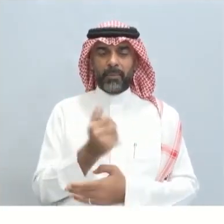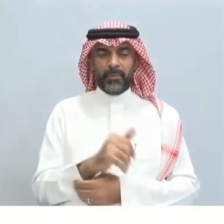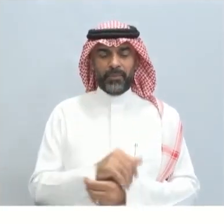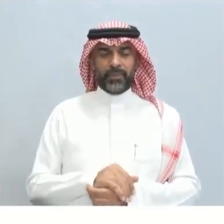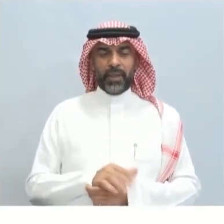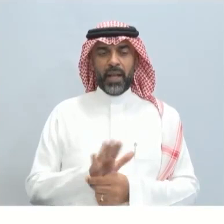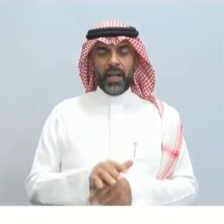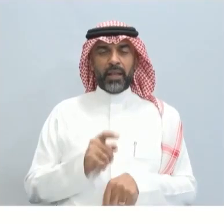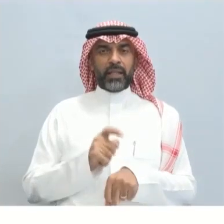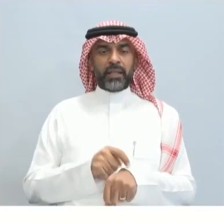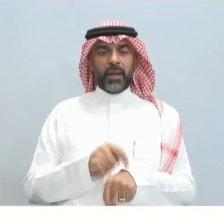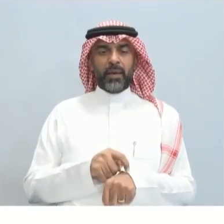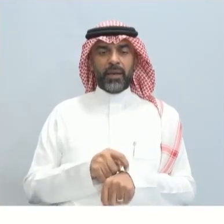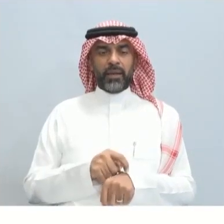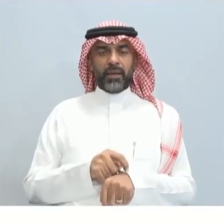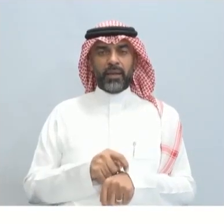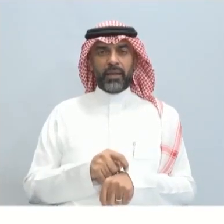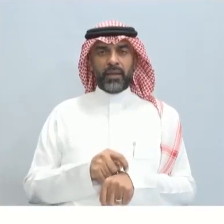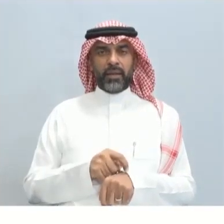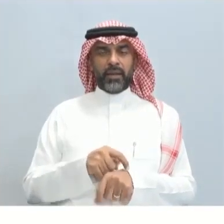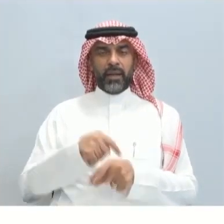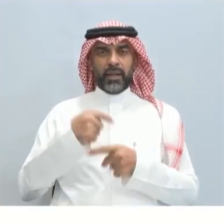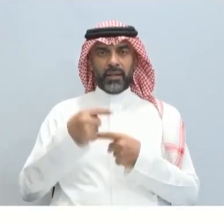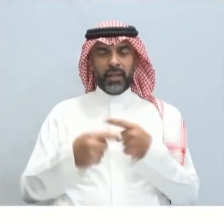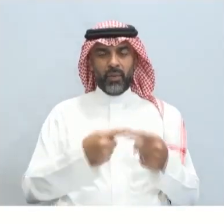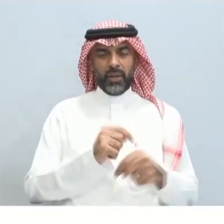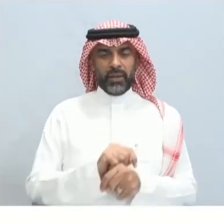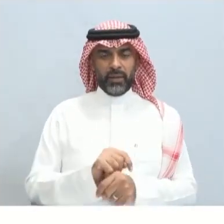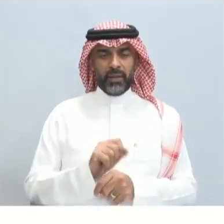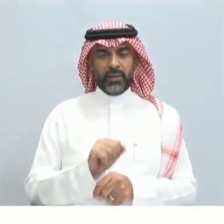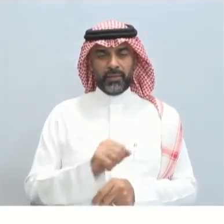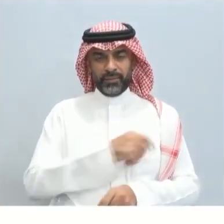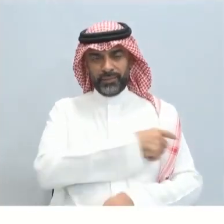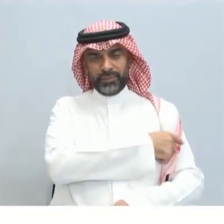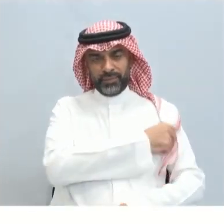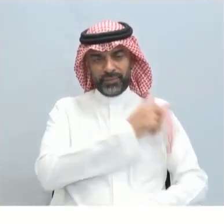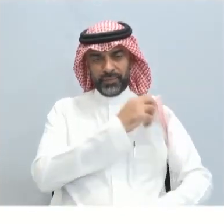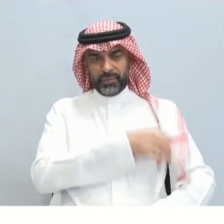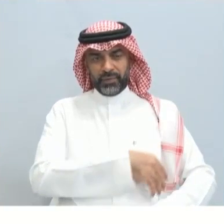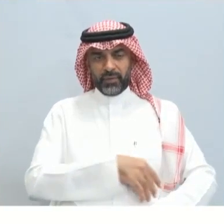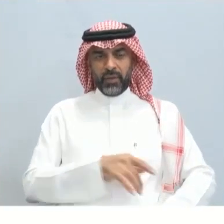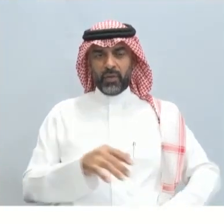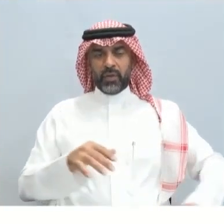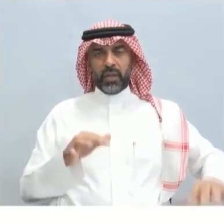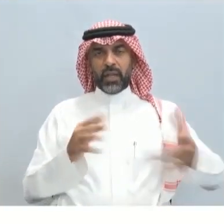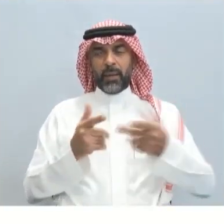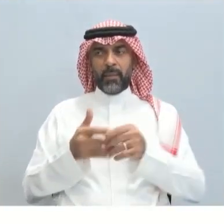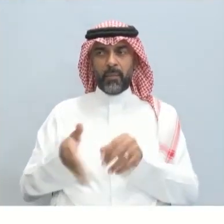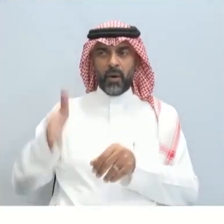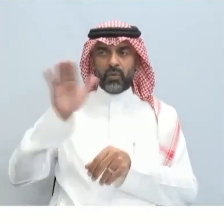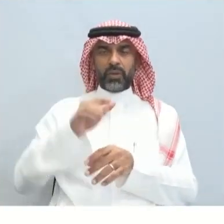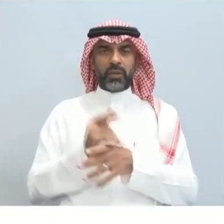عندنا الزمن الدوري وهو الزمن الدوري للمصدر وهو الزمن الذي يستغرقه الموجه